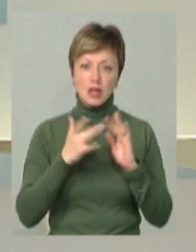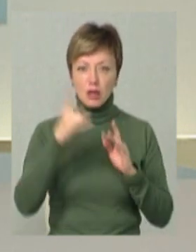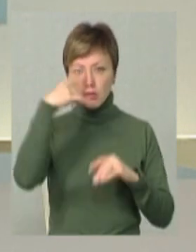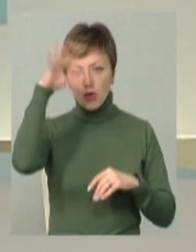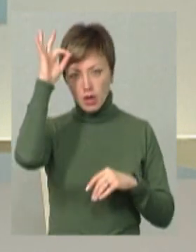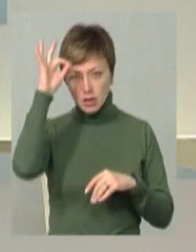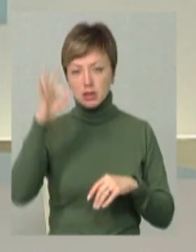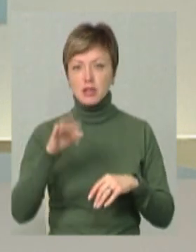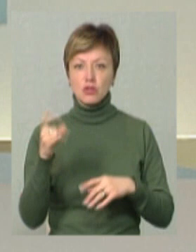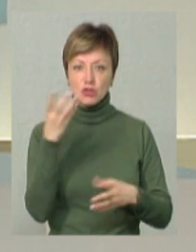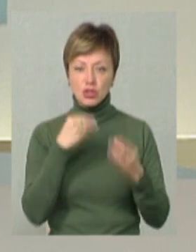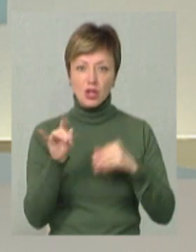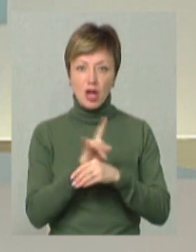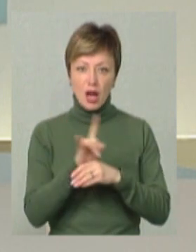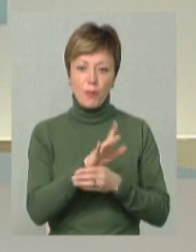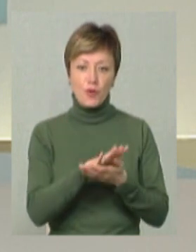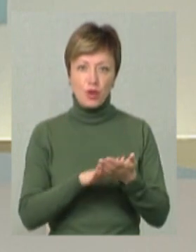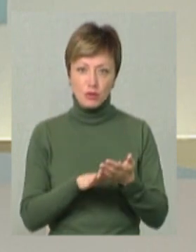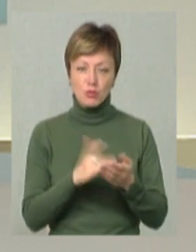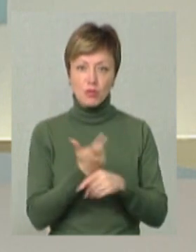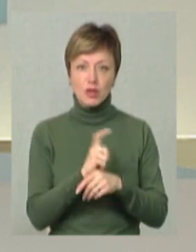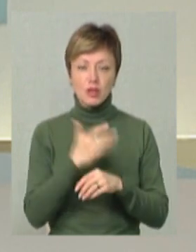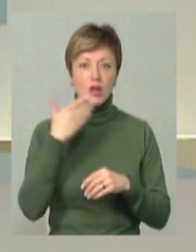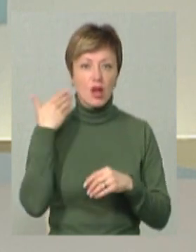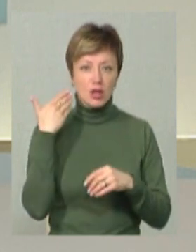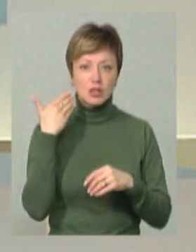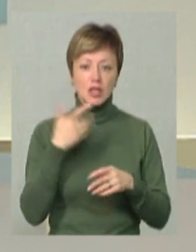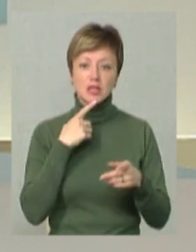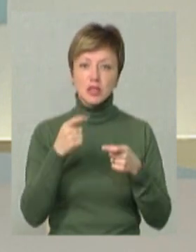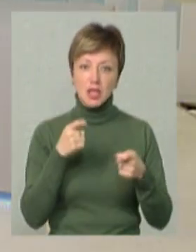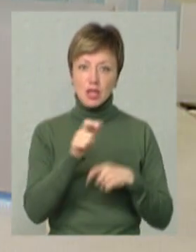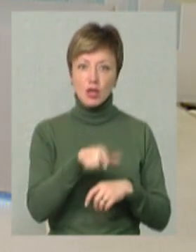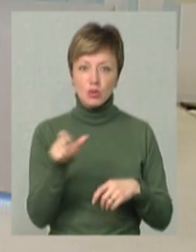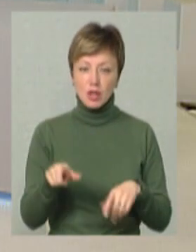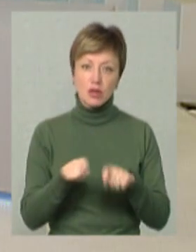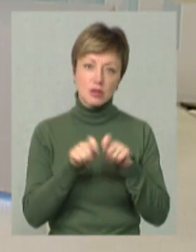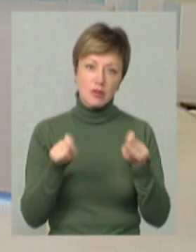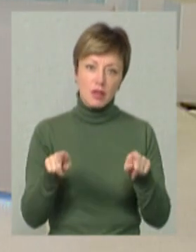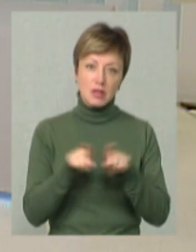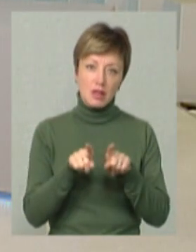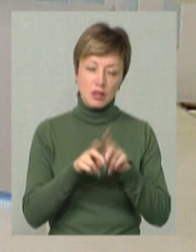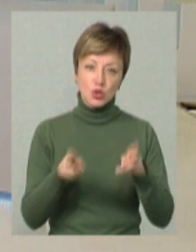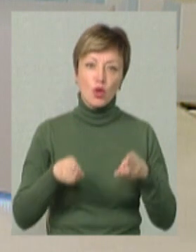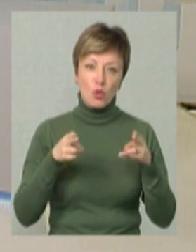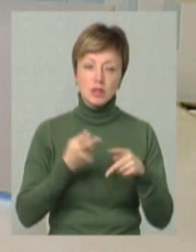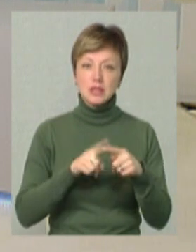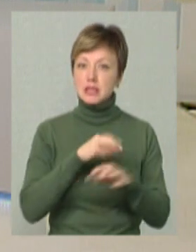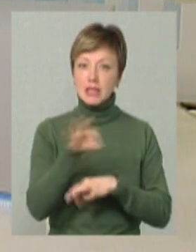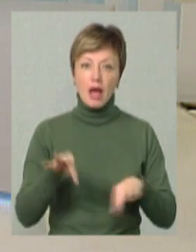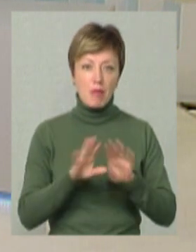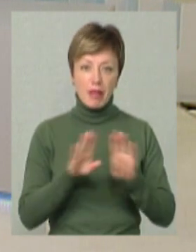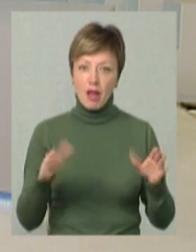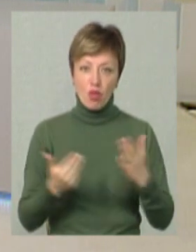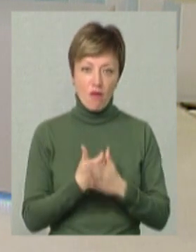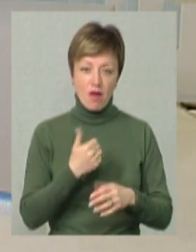вже числяться як шахраї, і в подальшому набагато легше і застерегти людей, і розкривати такого роду злочини. Ця схема не нова, на